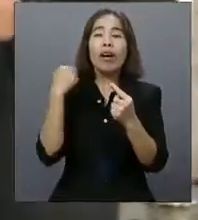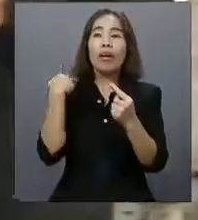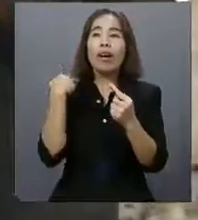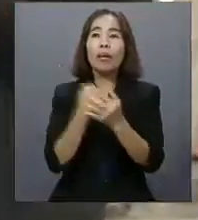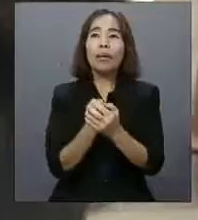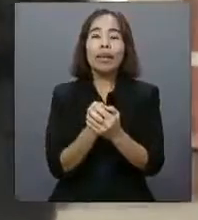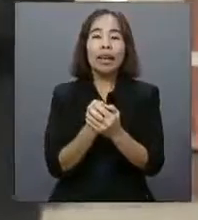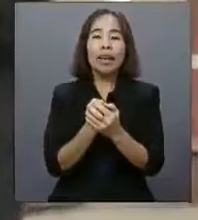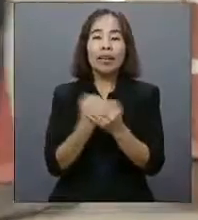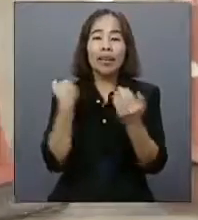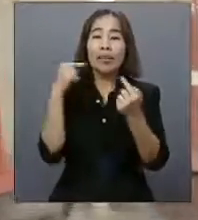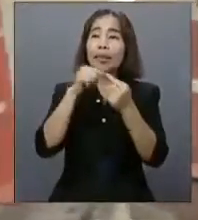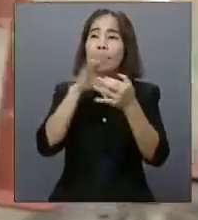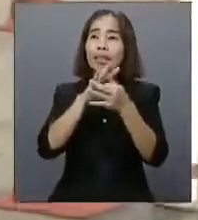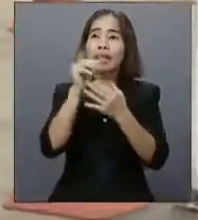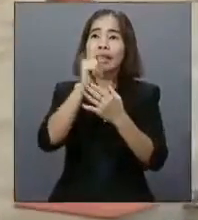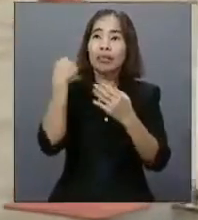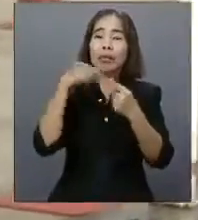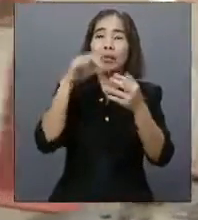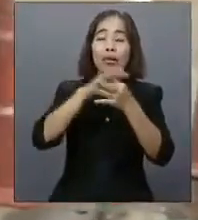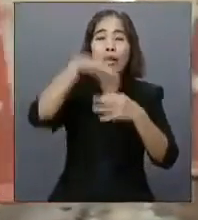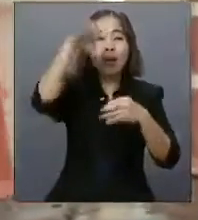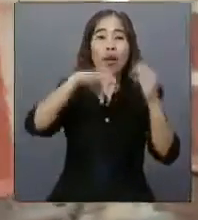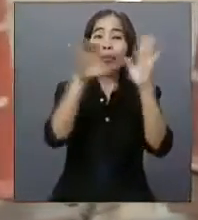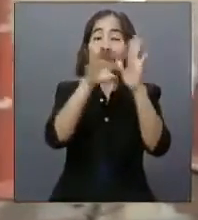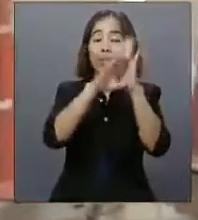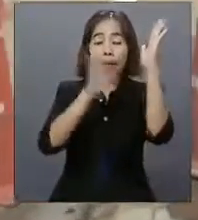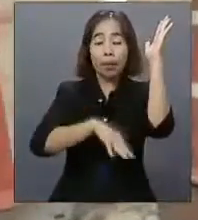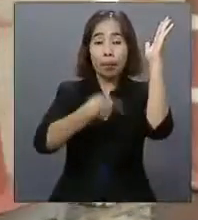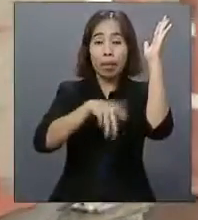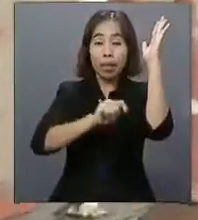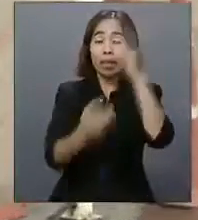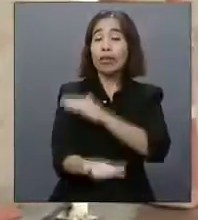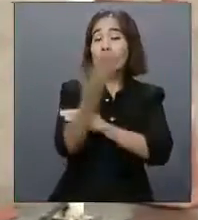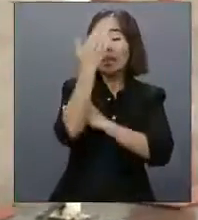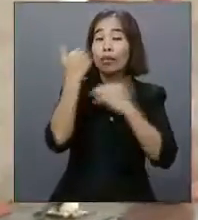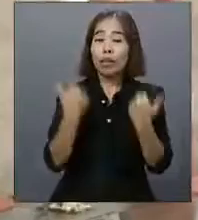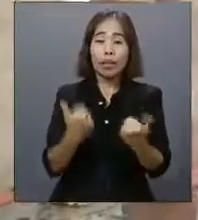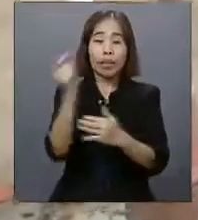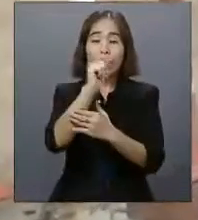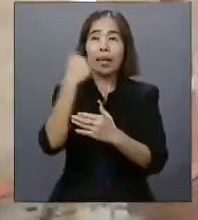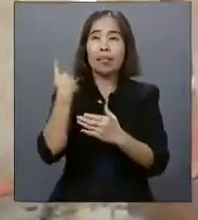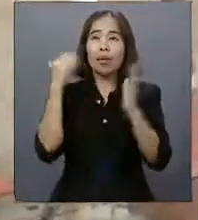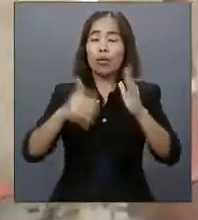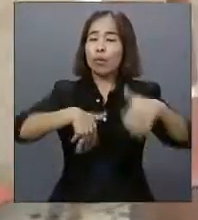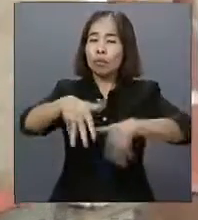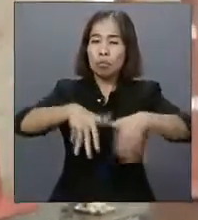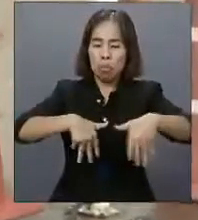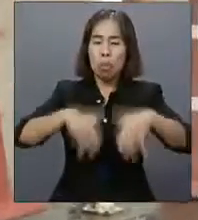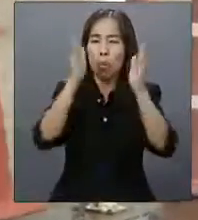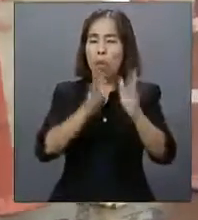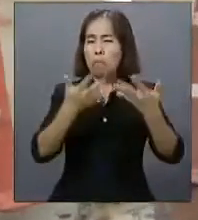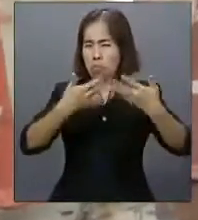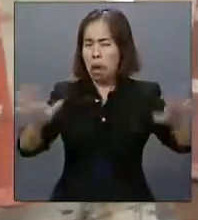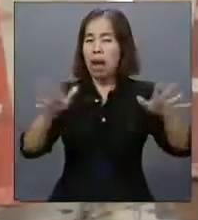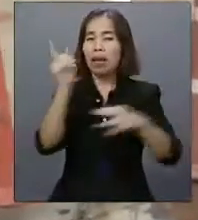คะขณะเดียวกันบรรยากาศของห้างสรรพสินค้าบิ๊กซีตั้งแต่ช่วงเช้าที่ผ่านมาจนถึงขณะนี้เรียกได้ว่ามีประชาชนจำนวนไม่น้อยนะคะที่ทยอยเดิน